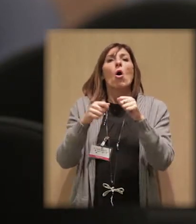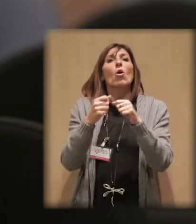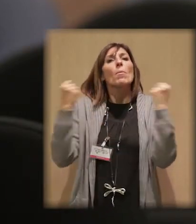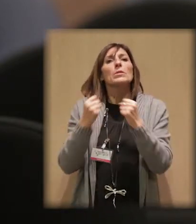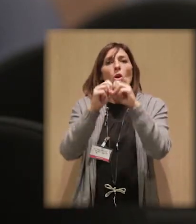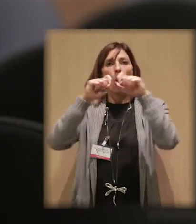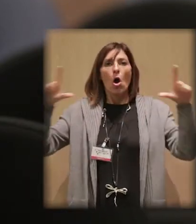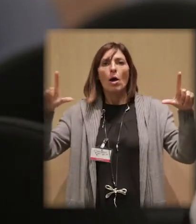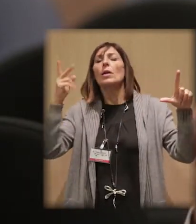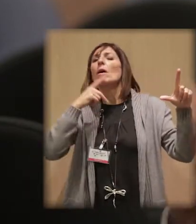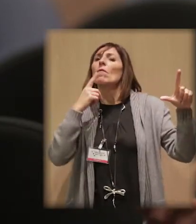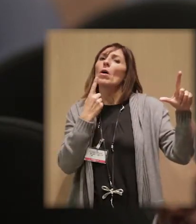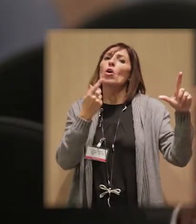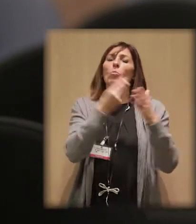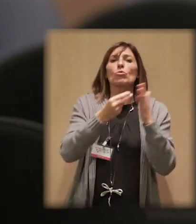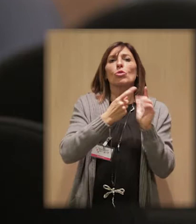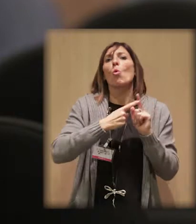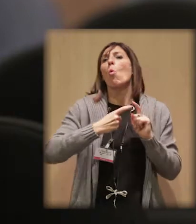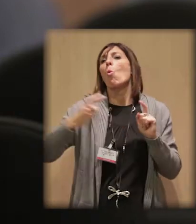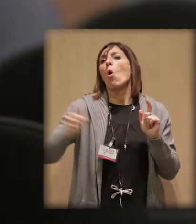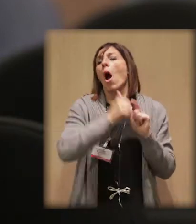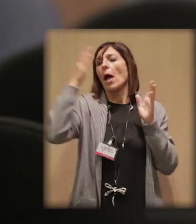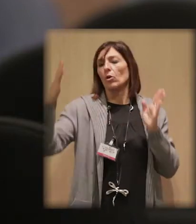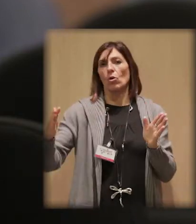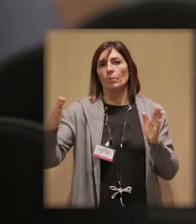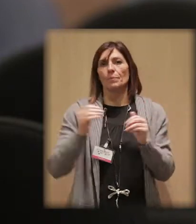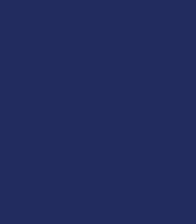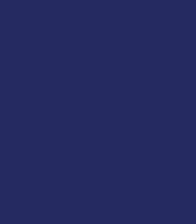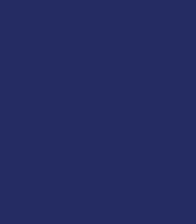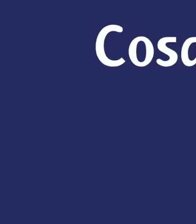nostro slogan, un progetto che è lungo per tutto l'anno.